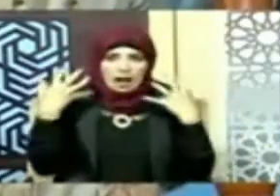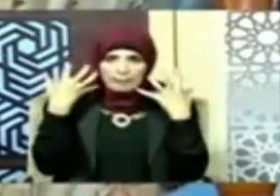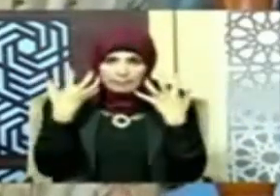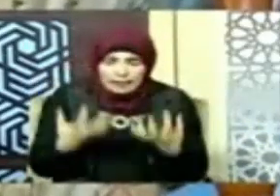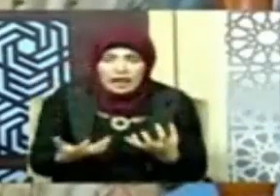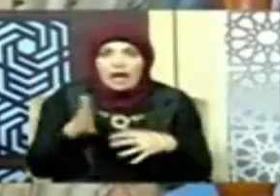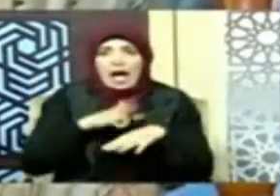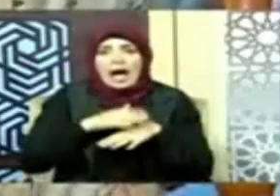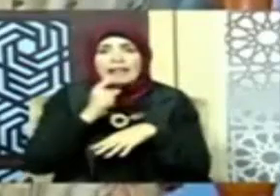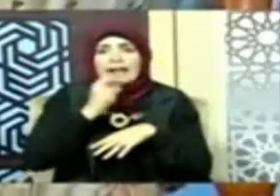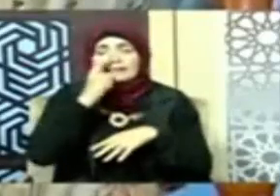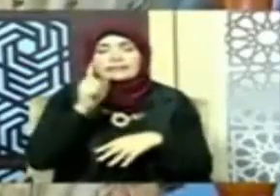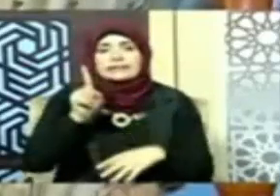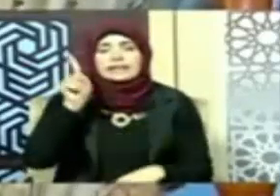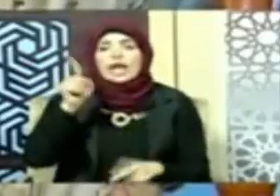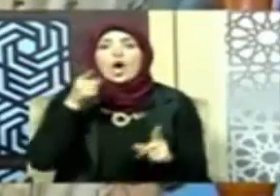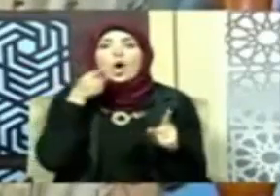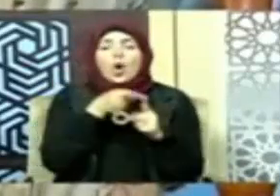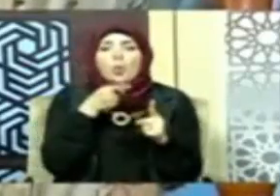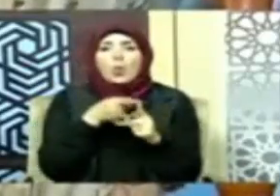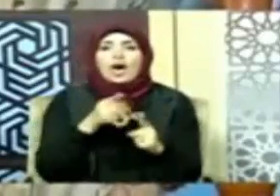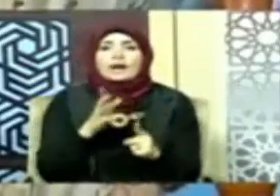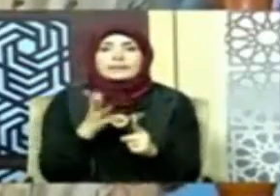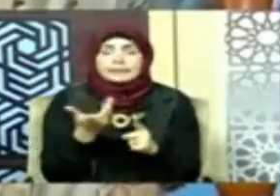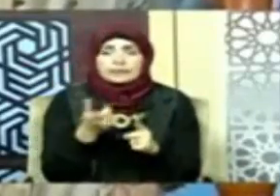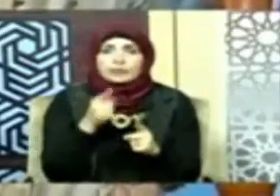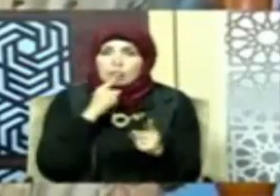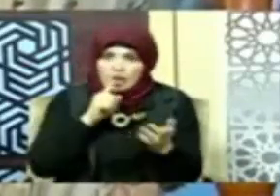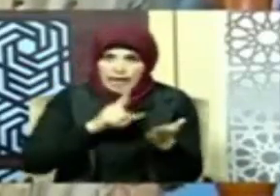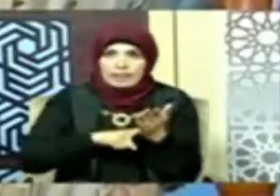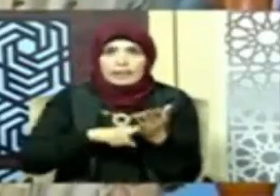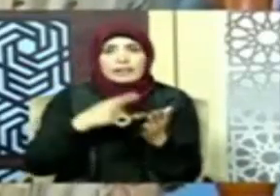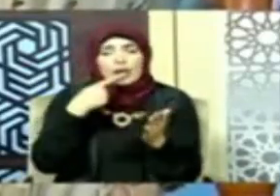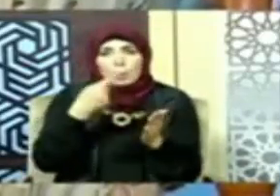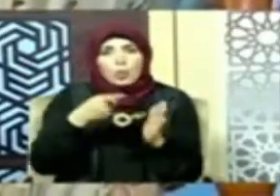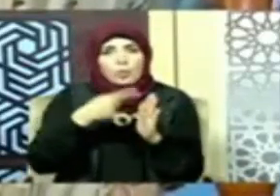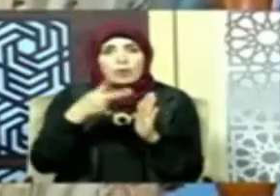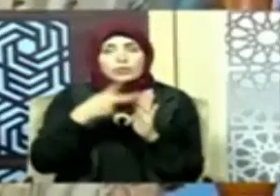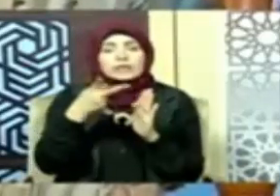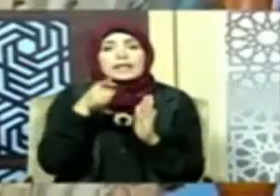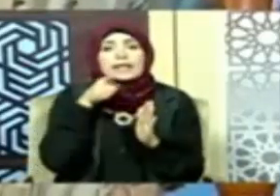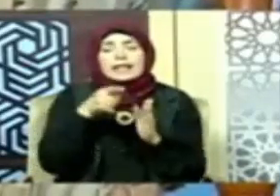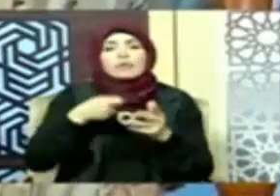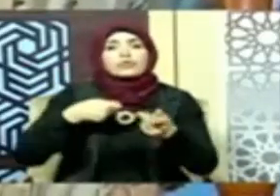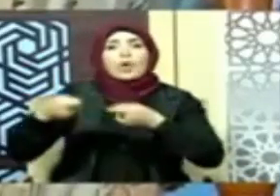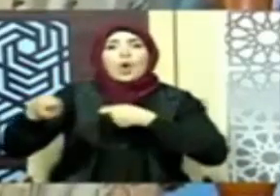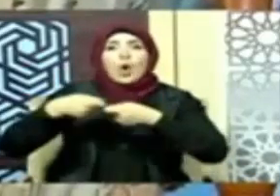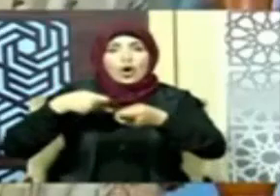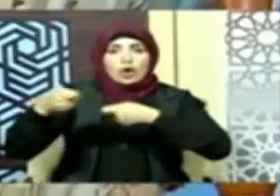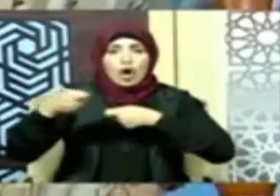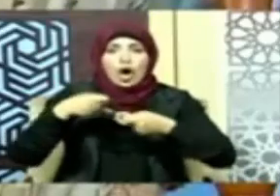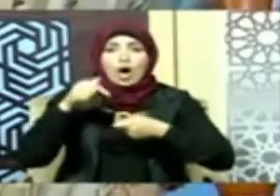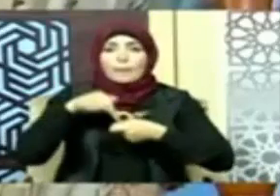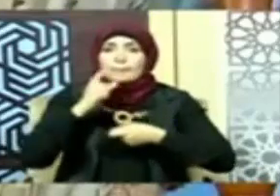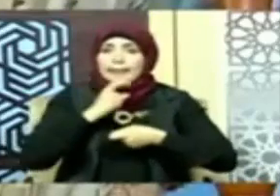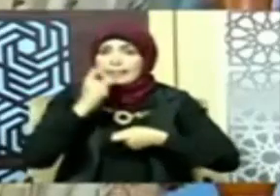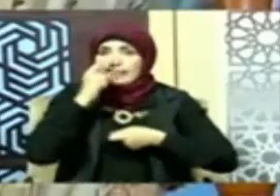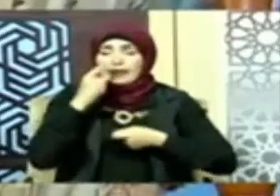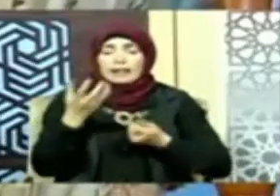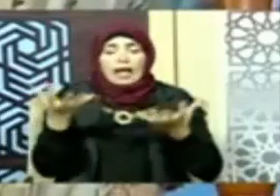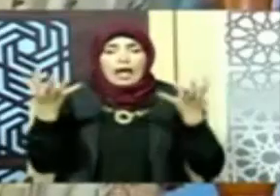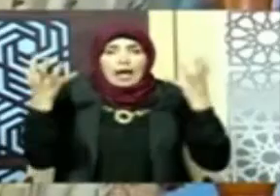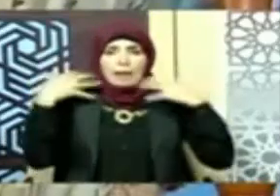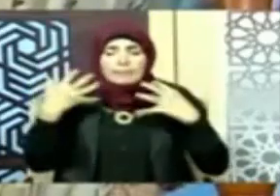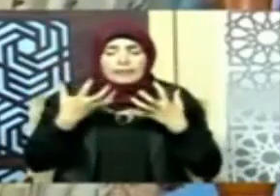الله. وهو ما نؤكد أن المتاجرين بالدين هم ثقيل